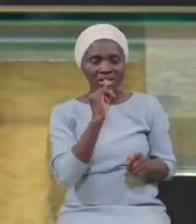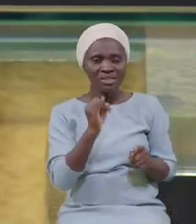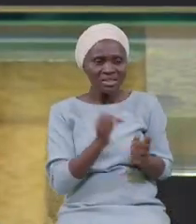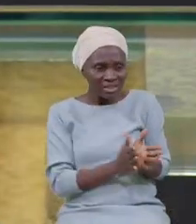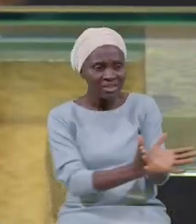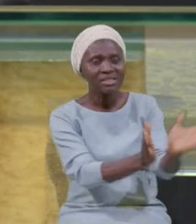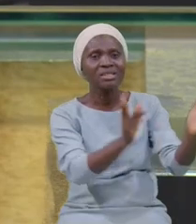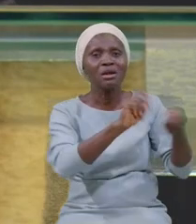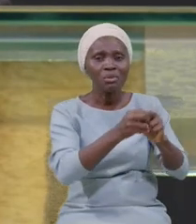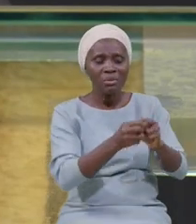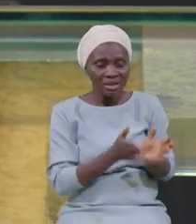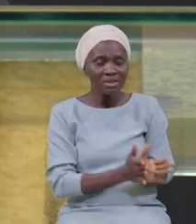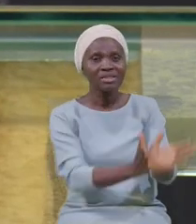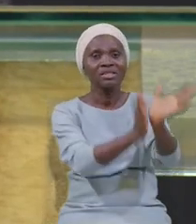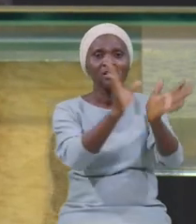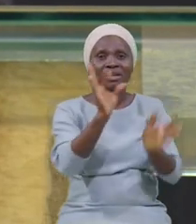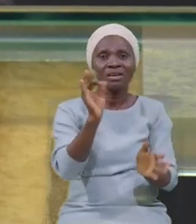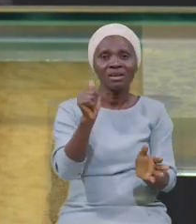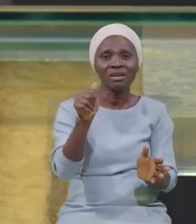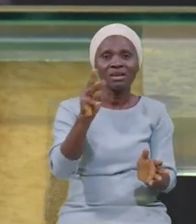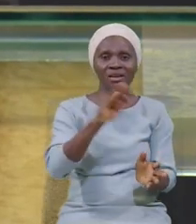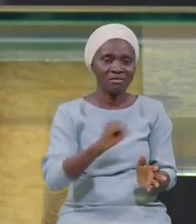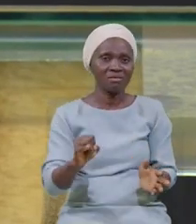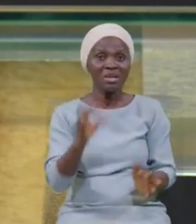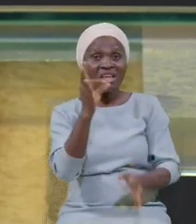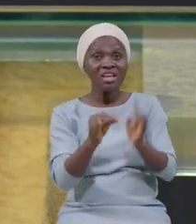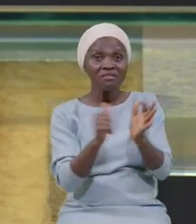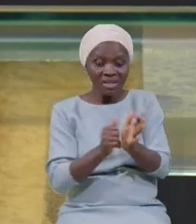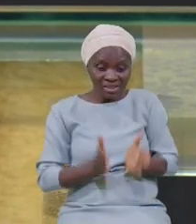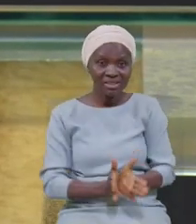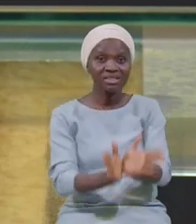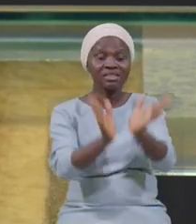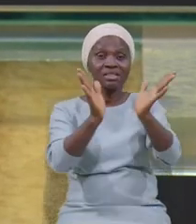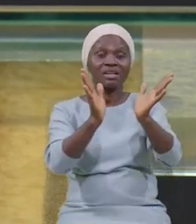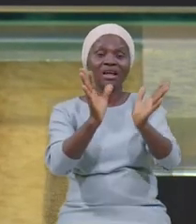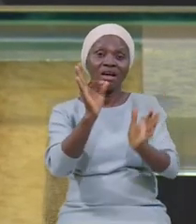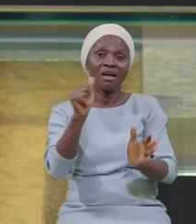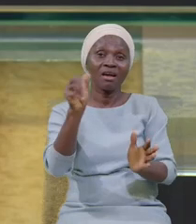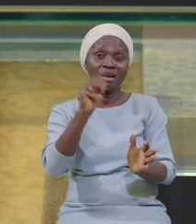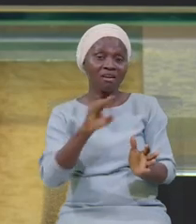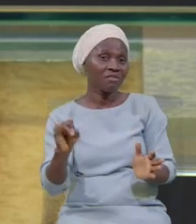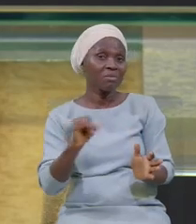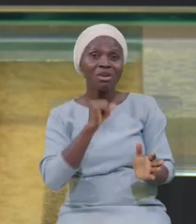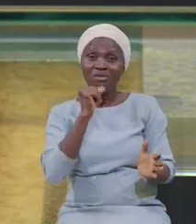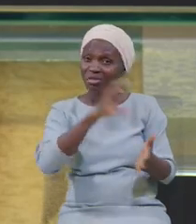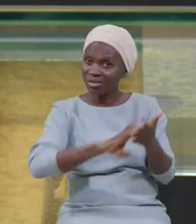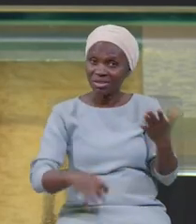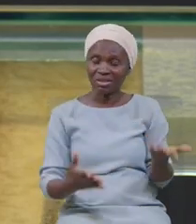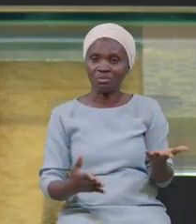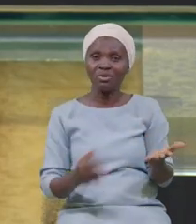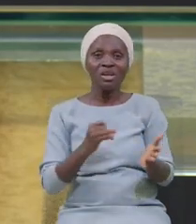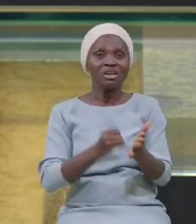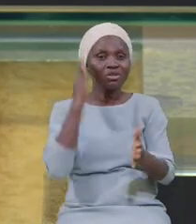solution n'est apportée à cette famille, voyez, les provisions individuelles seront affectées. Si l'économie a un